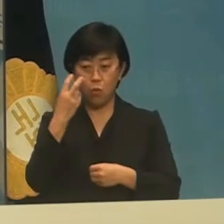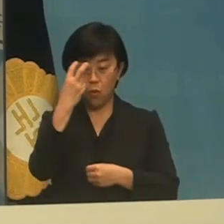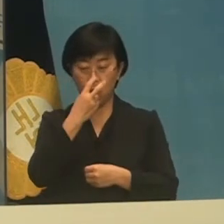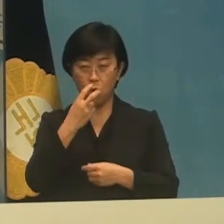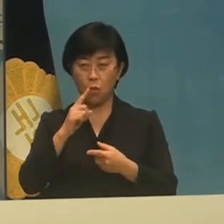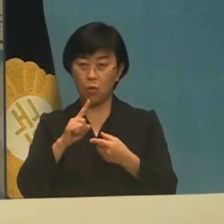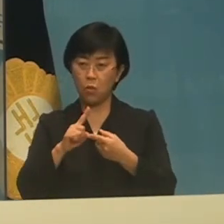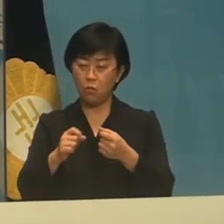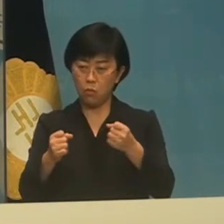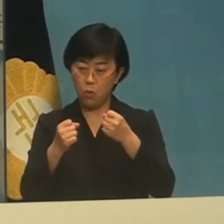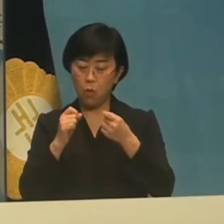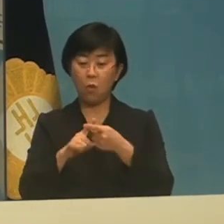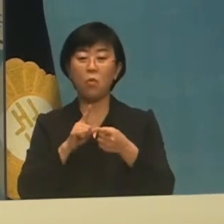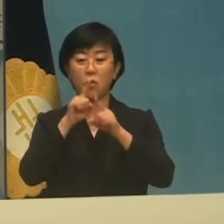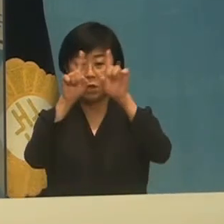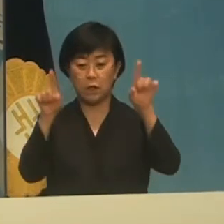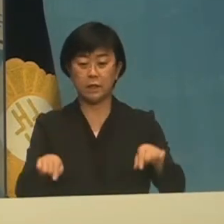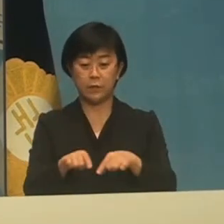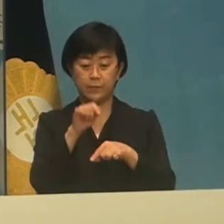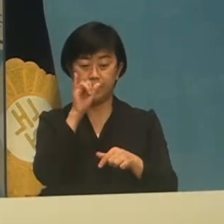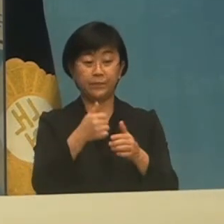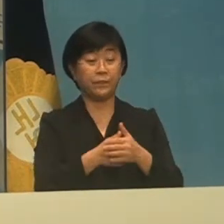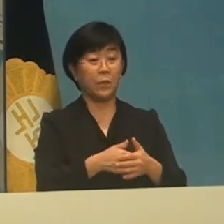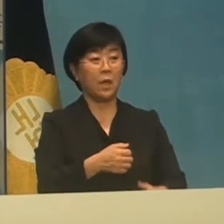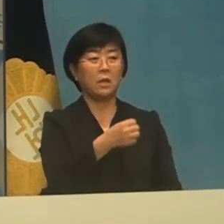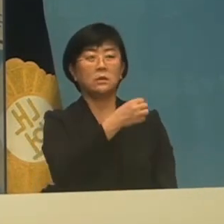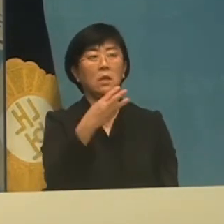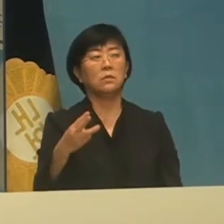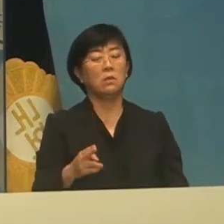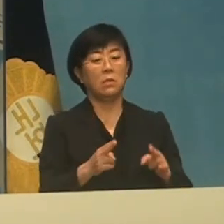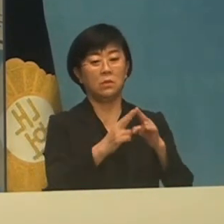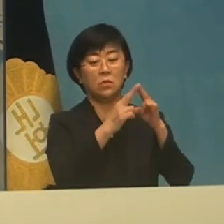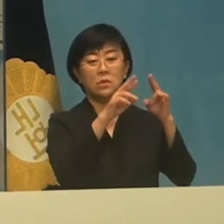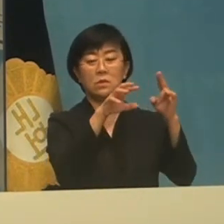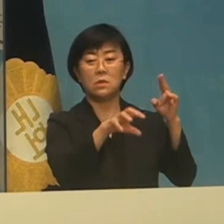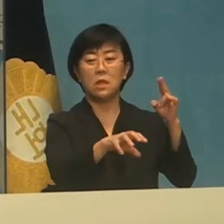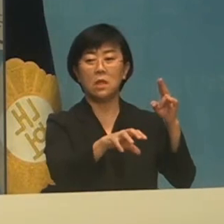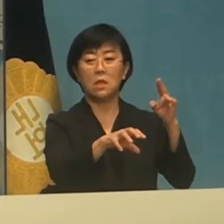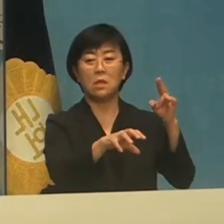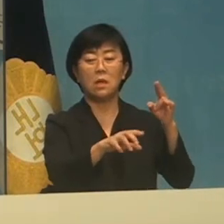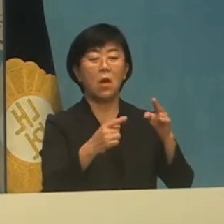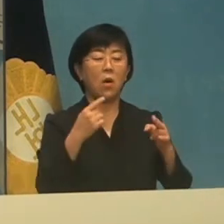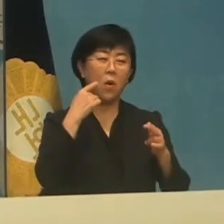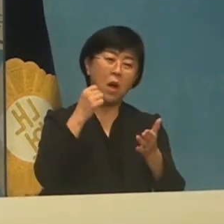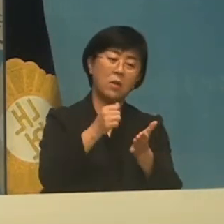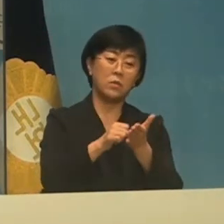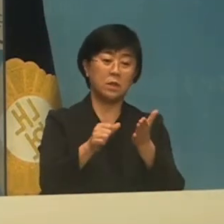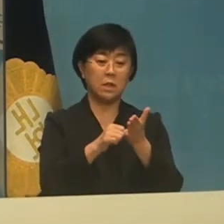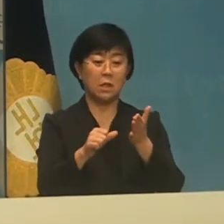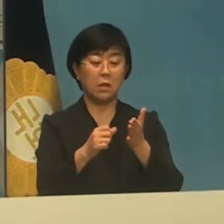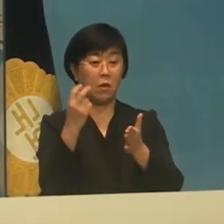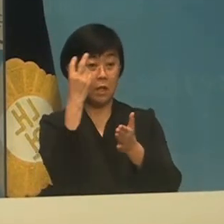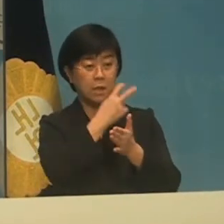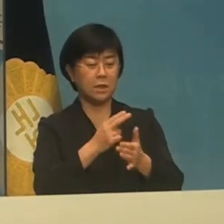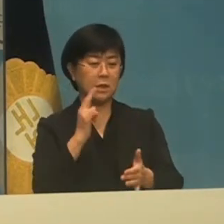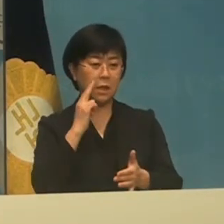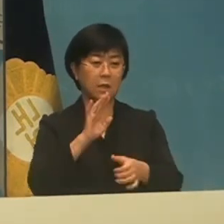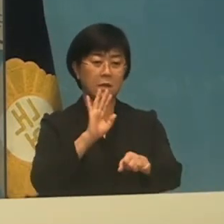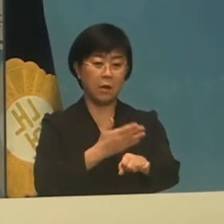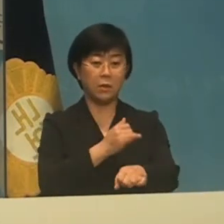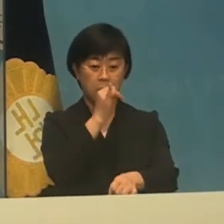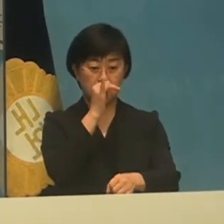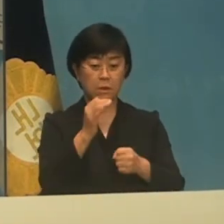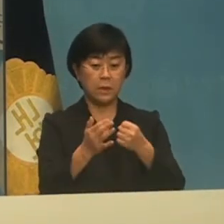있습니다. 그 보고서를 통해 우리는 삼성반도체 공장이 화학물질 관리를 심각하게 잘못하고